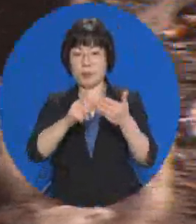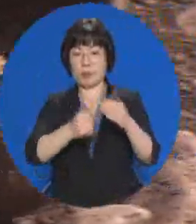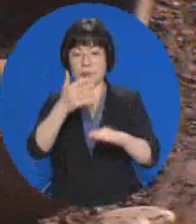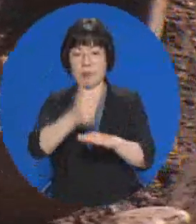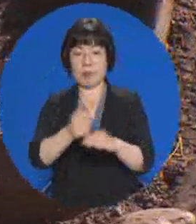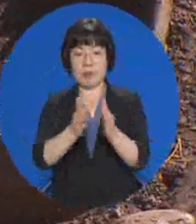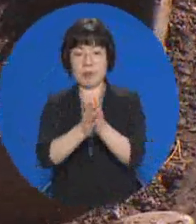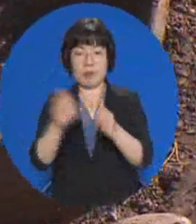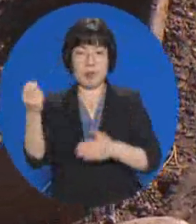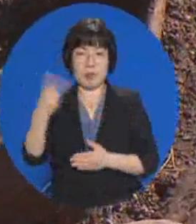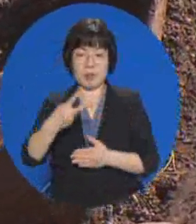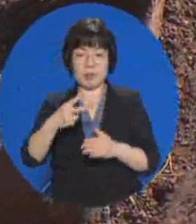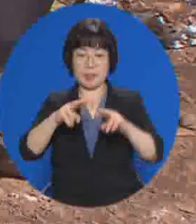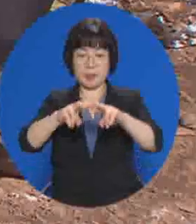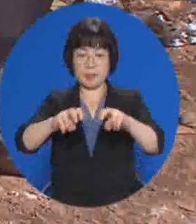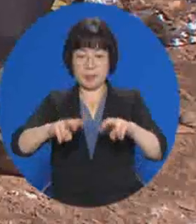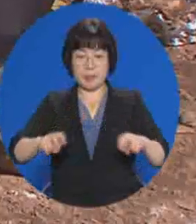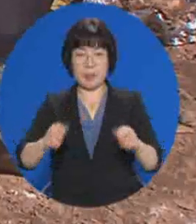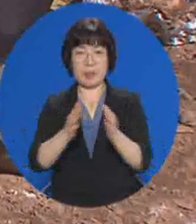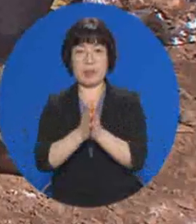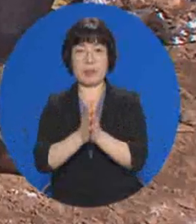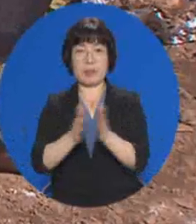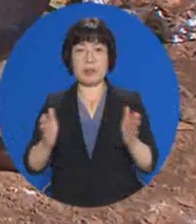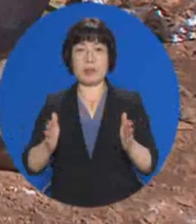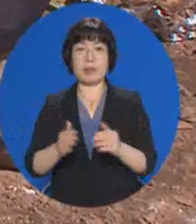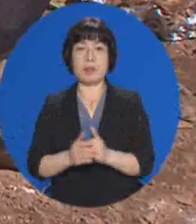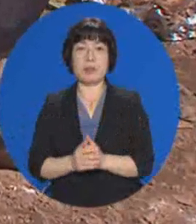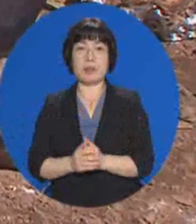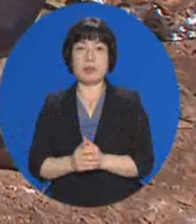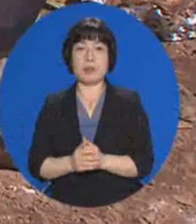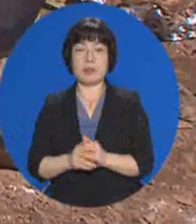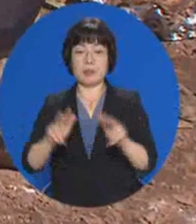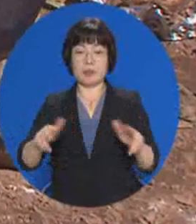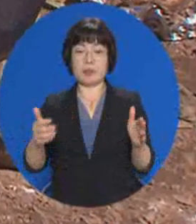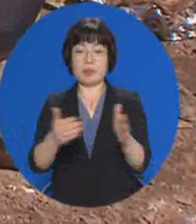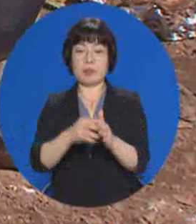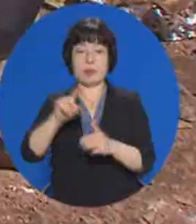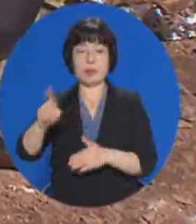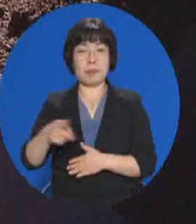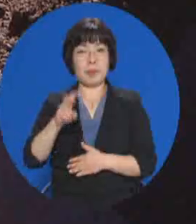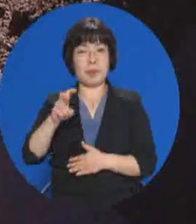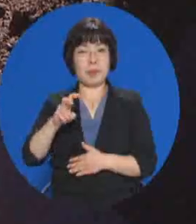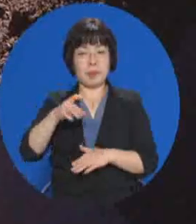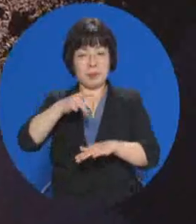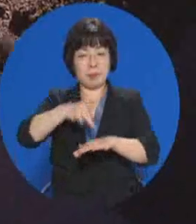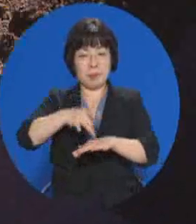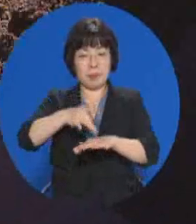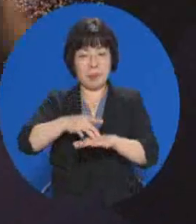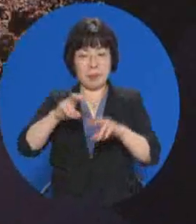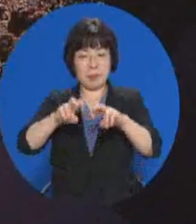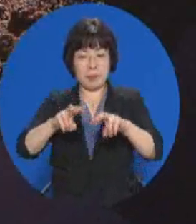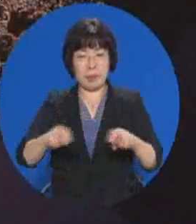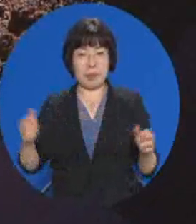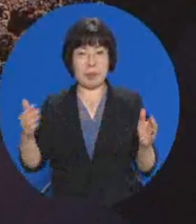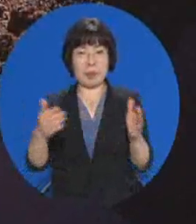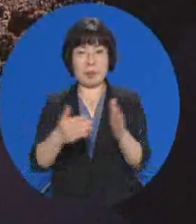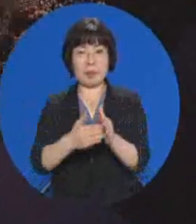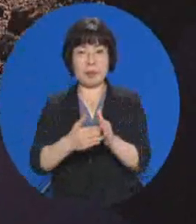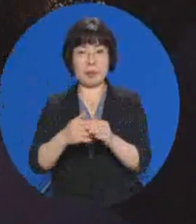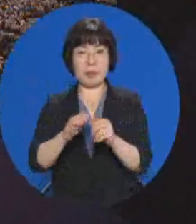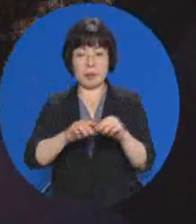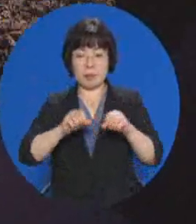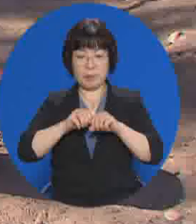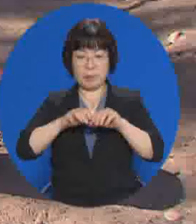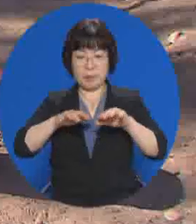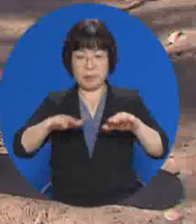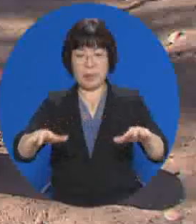말부터 다시 유해 발굴 작업이 시작됐습니다. 지금까지 120여 구가 추가로 발굴됐지만 이리저리